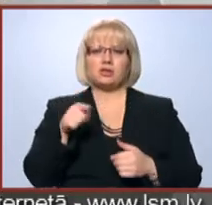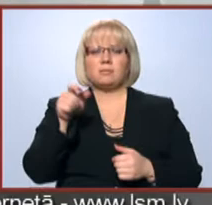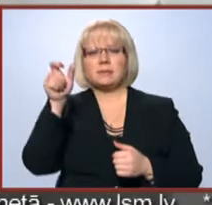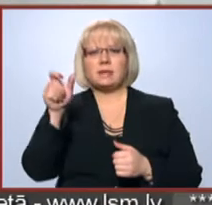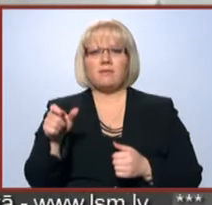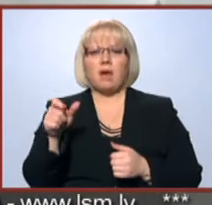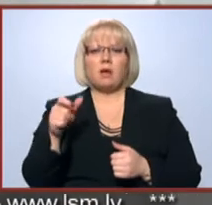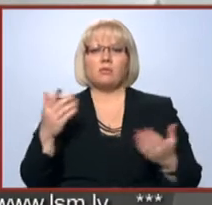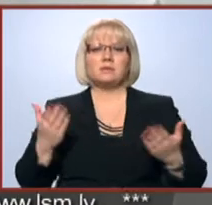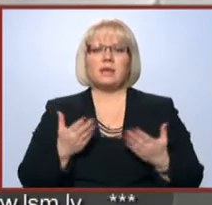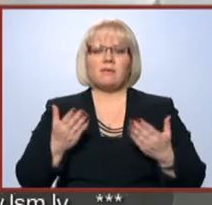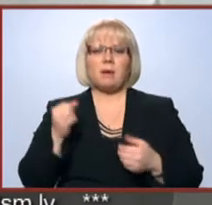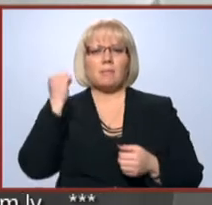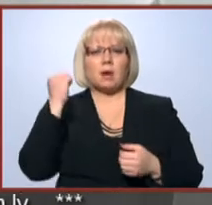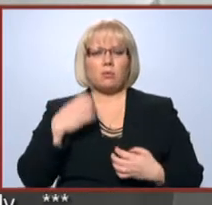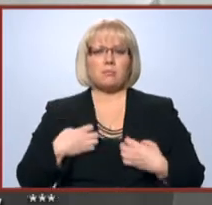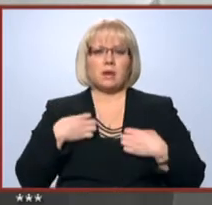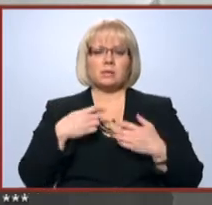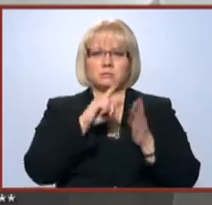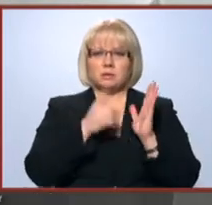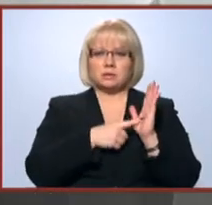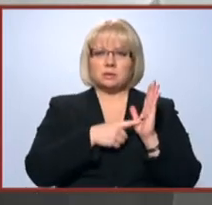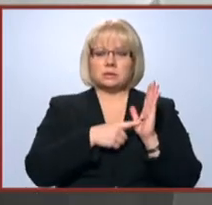cilvēku, šo cilvēku dzīvībām draud briesmas?